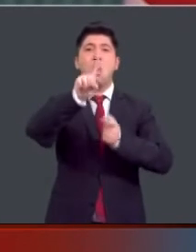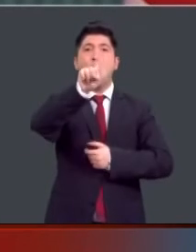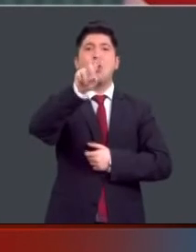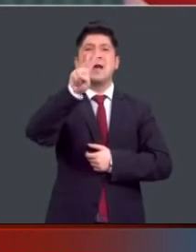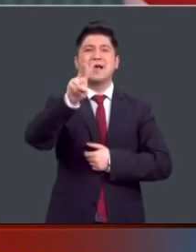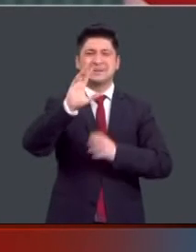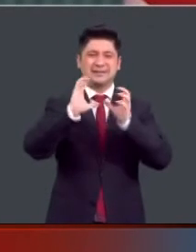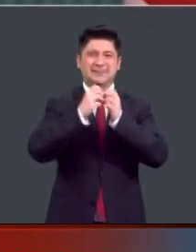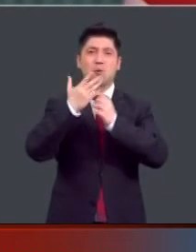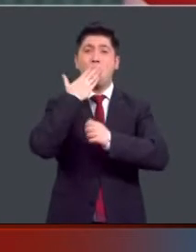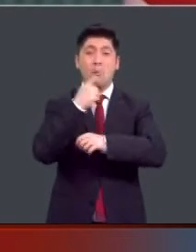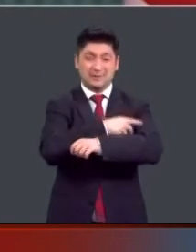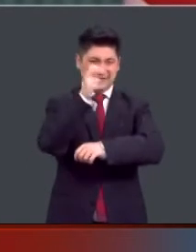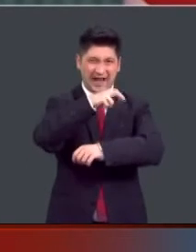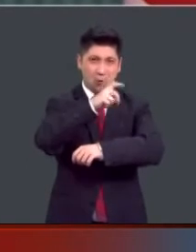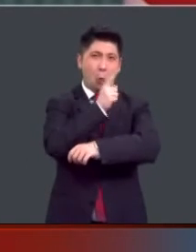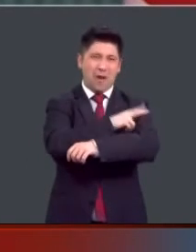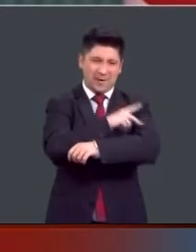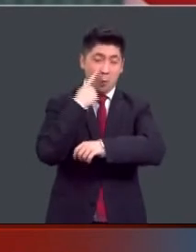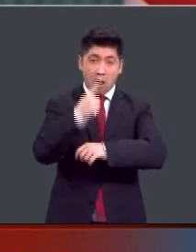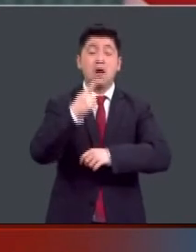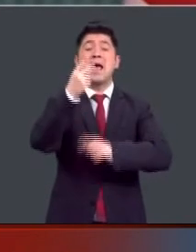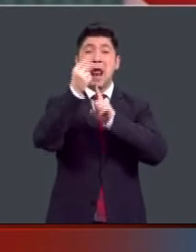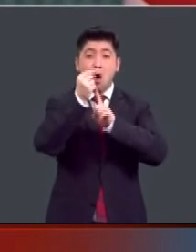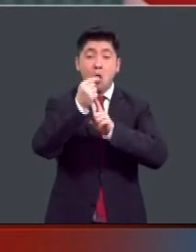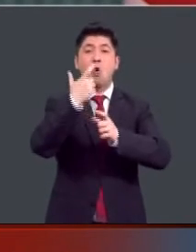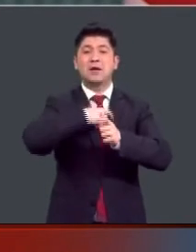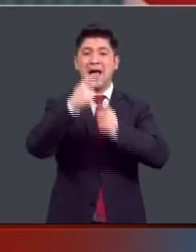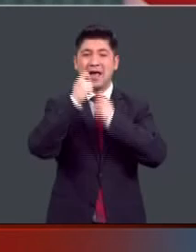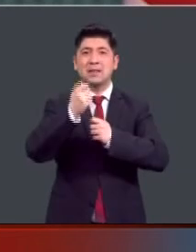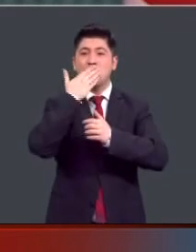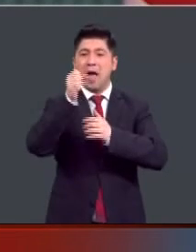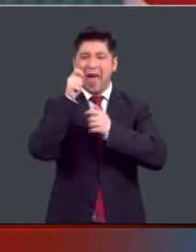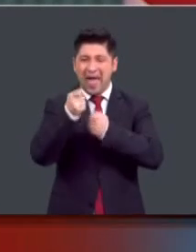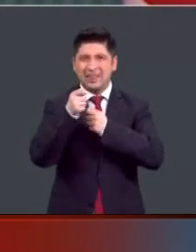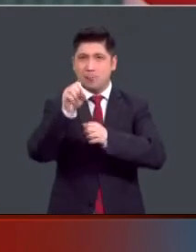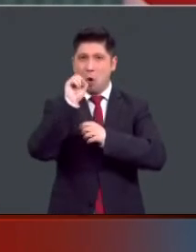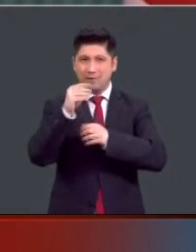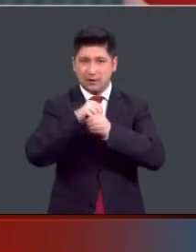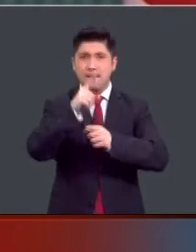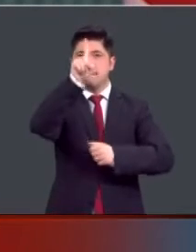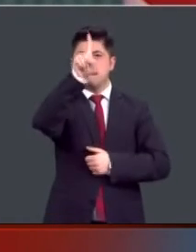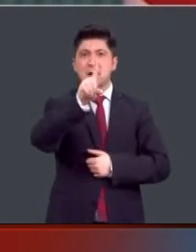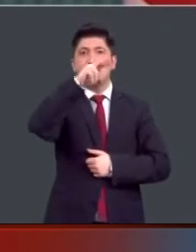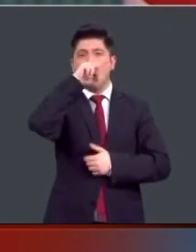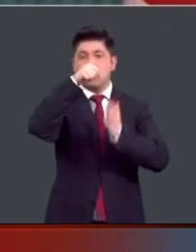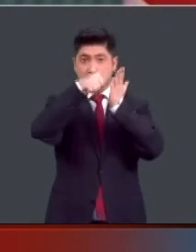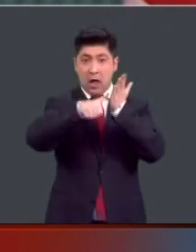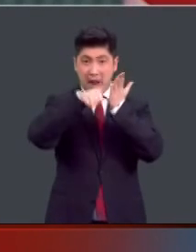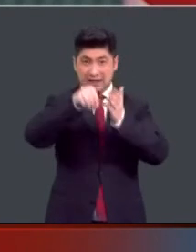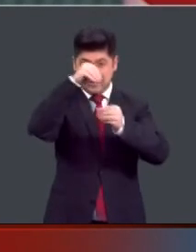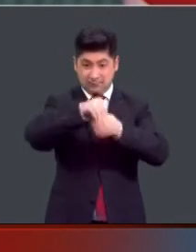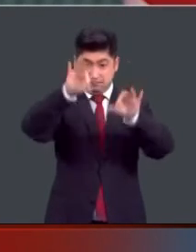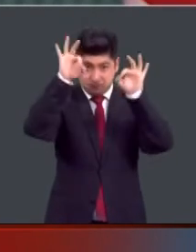sınıflar ile ilkokul ve özel eğitim okullarındaki eğitim öğretimin 1 marttan itibaren